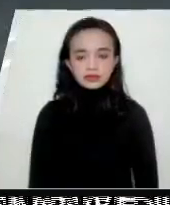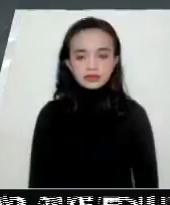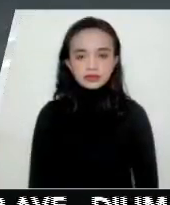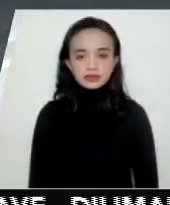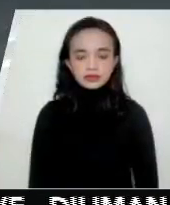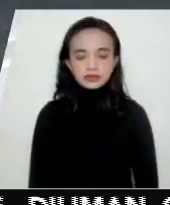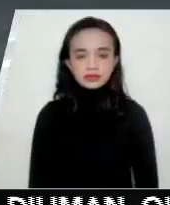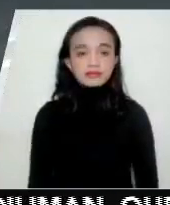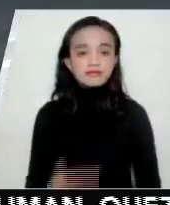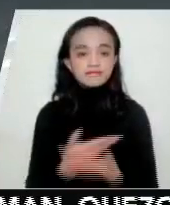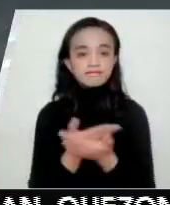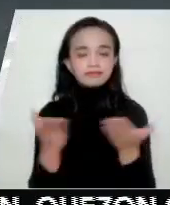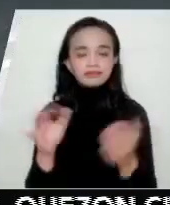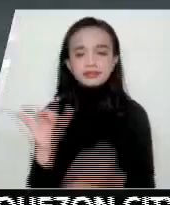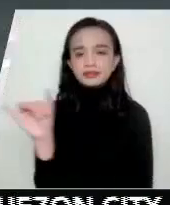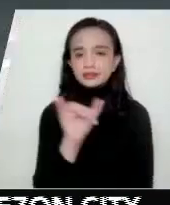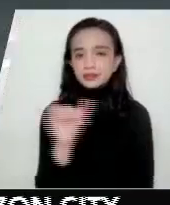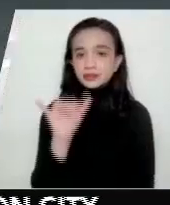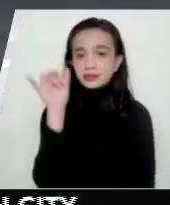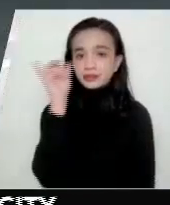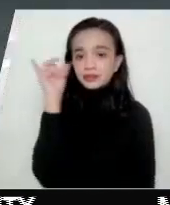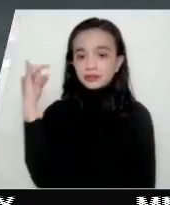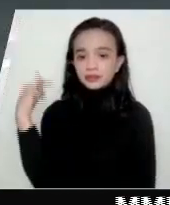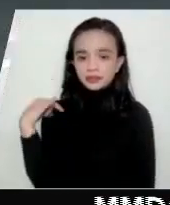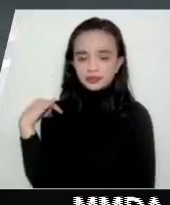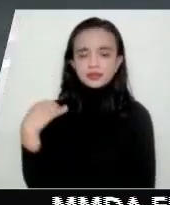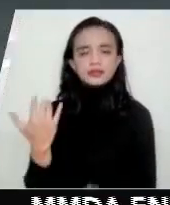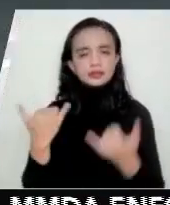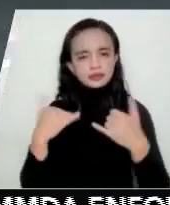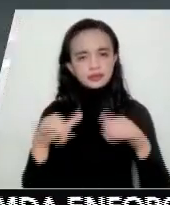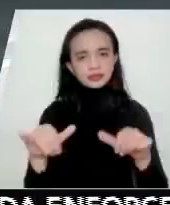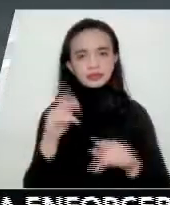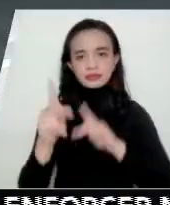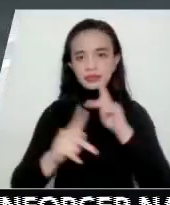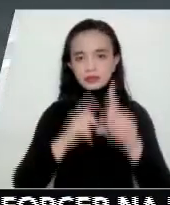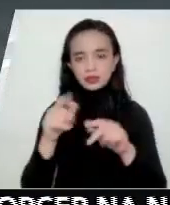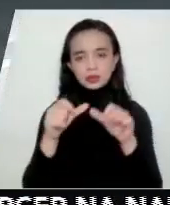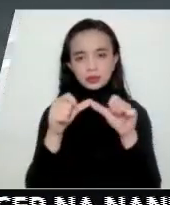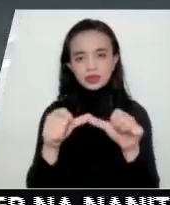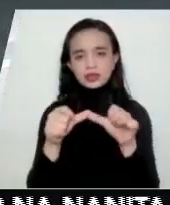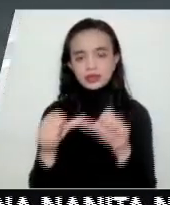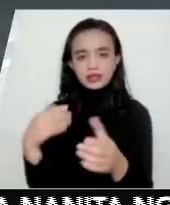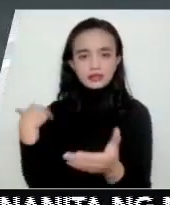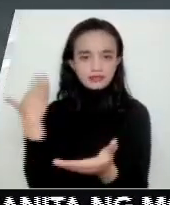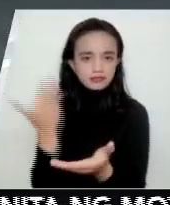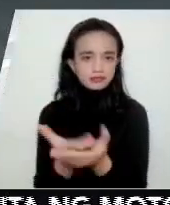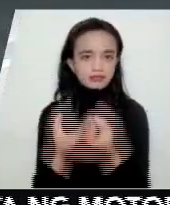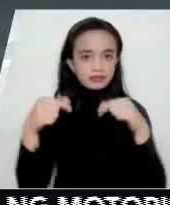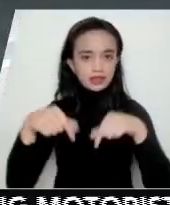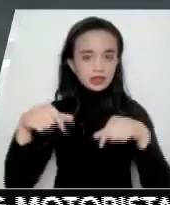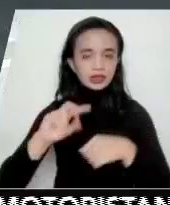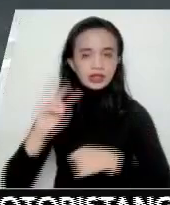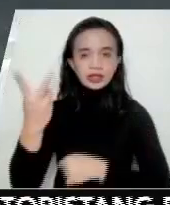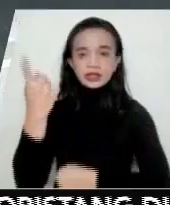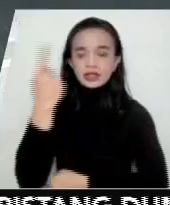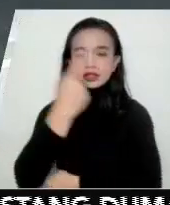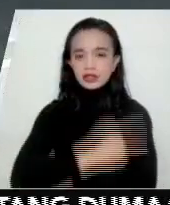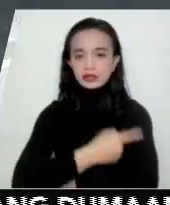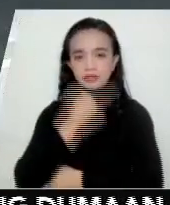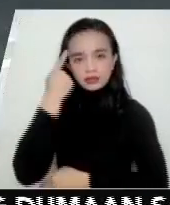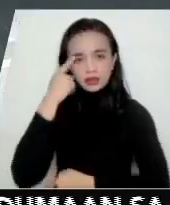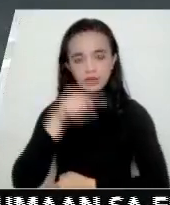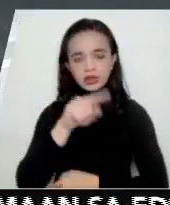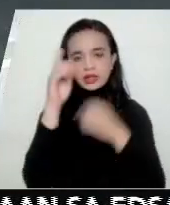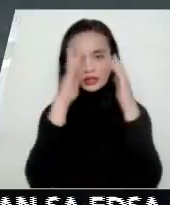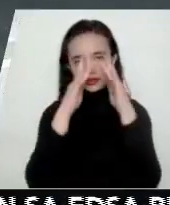Makapuso tulad po kahapon, walang patid ang pagdating ng mga deboto dito sa Carino Grandstand ngayong ikalawang araw ng pahalik sa Poon ng Itim na